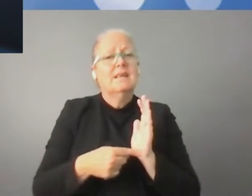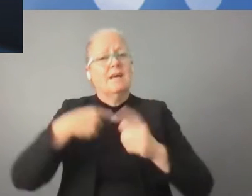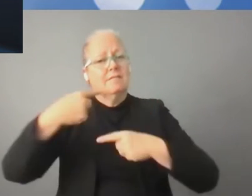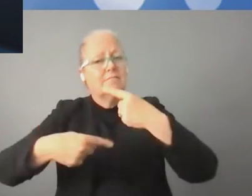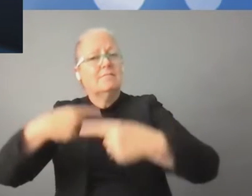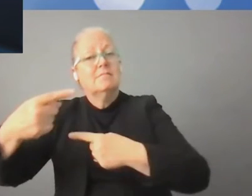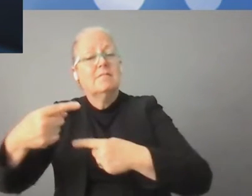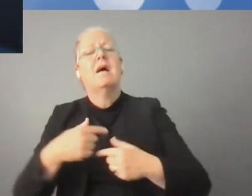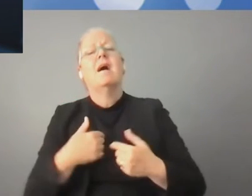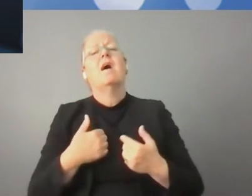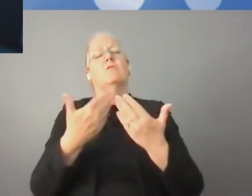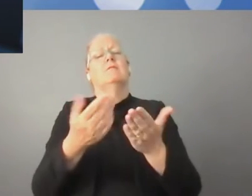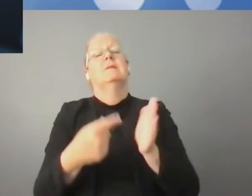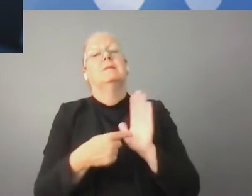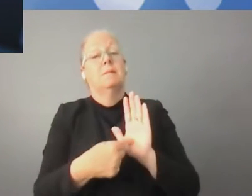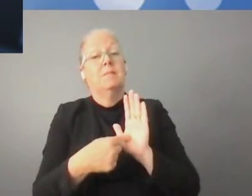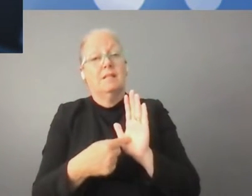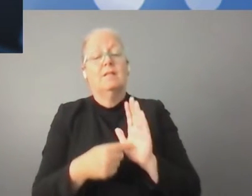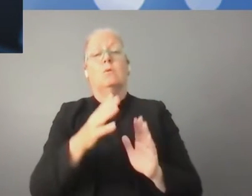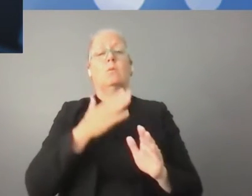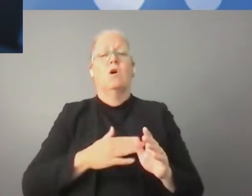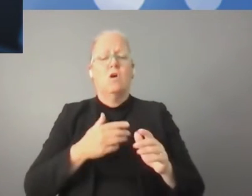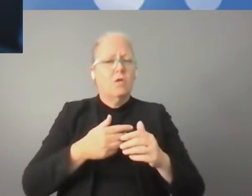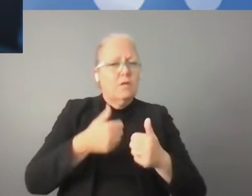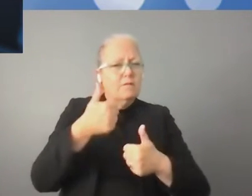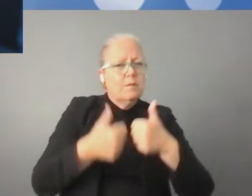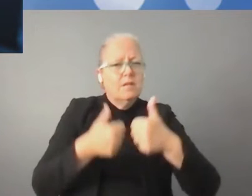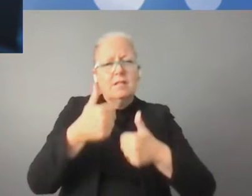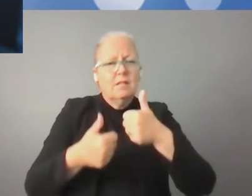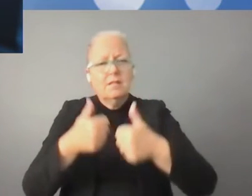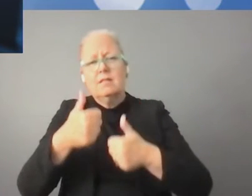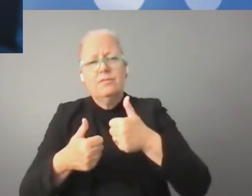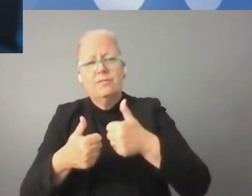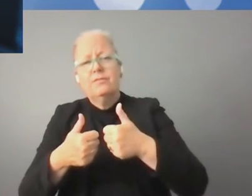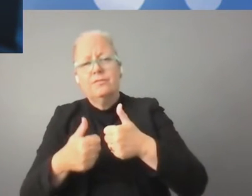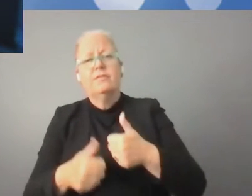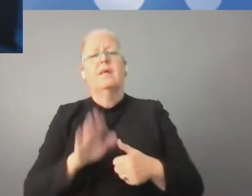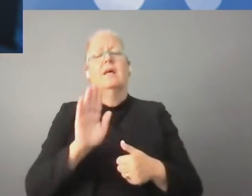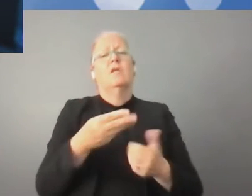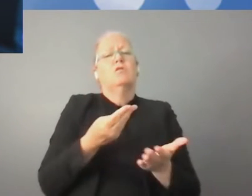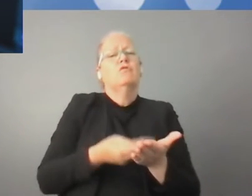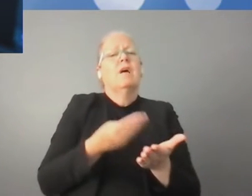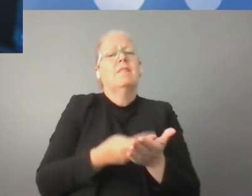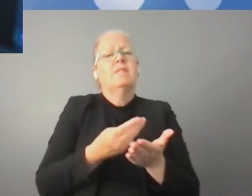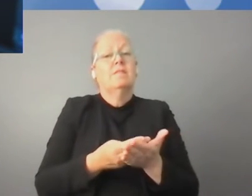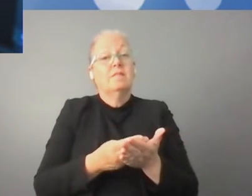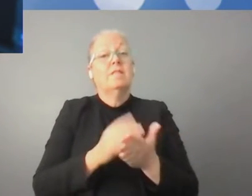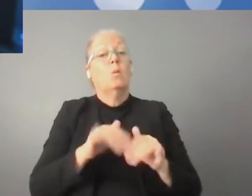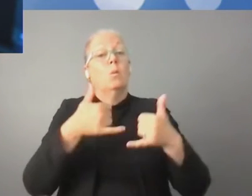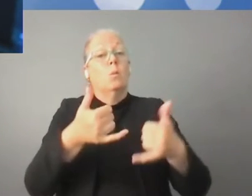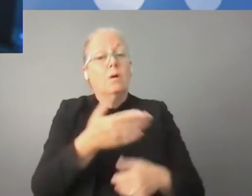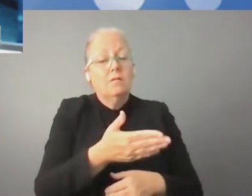Можно сказать, что на данном поле происходит особенно много. Мы становимся все